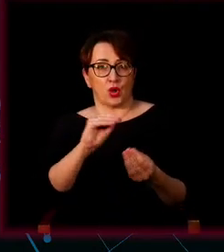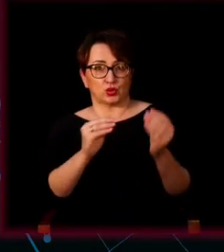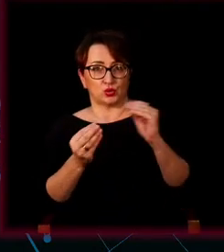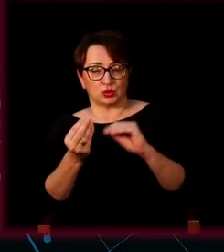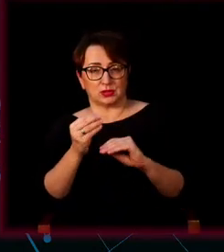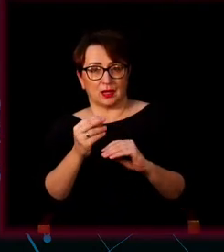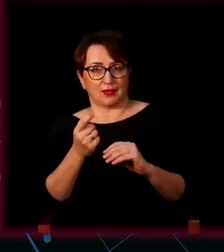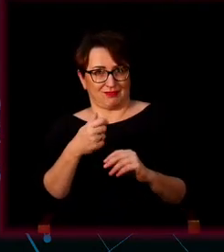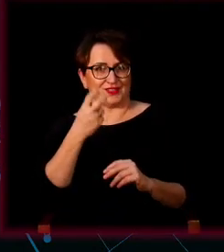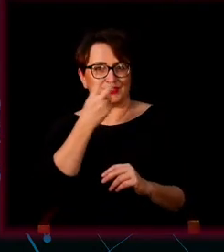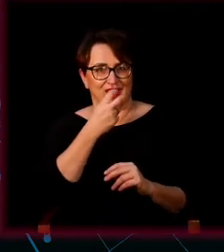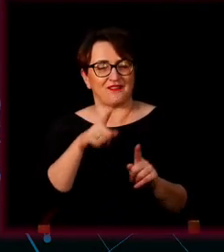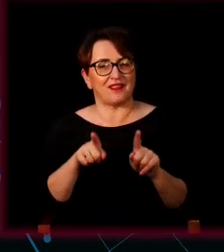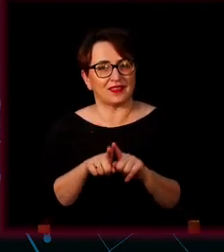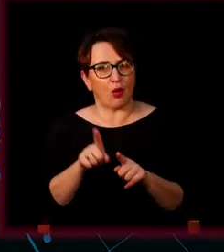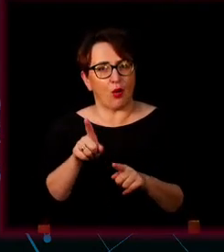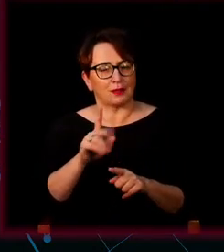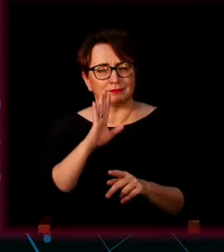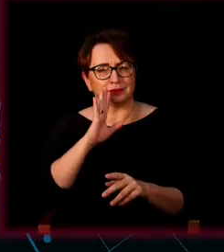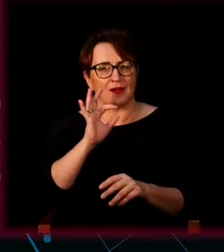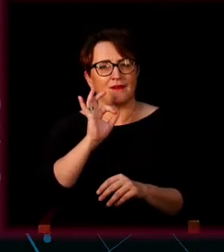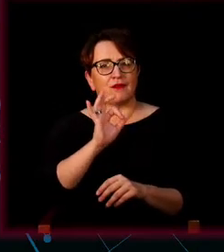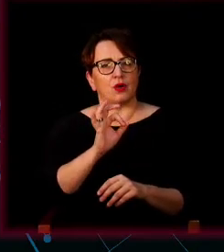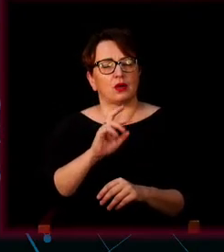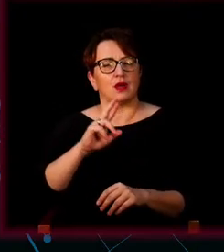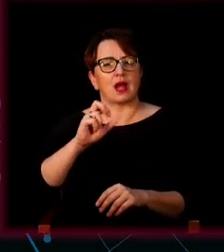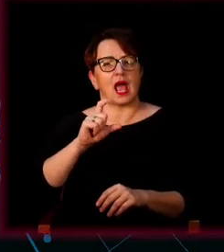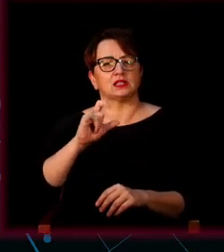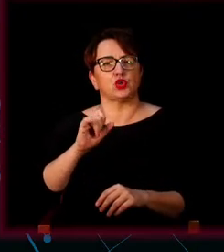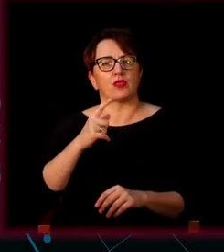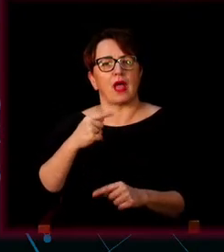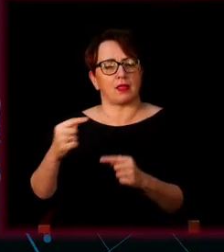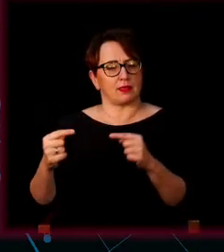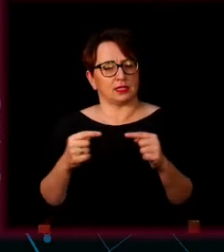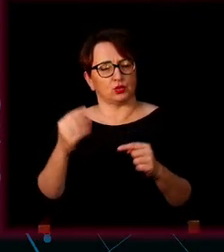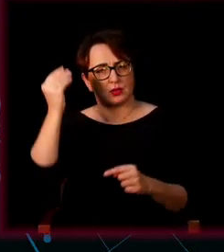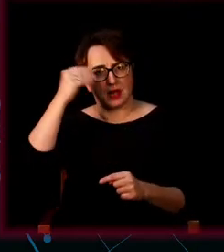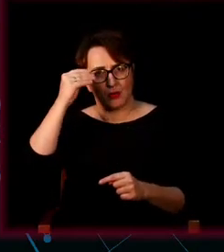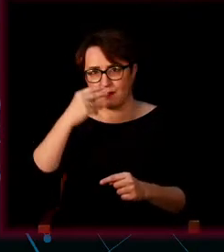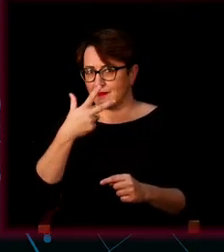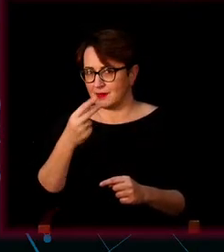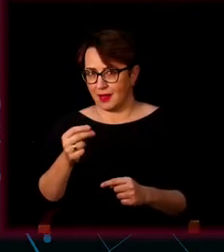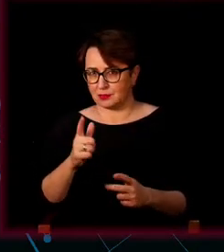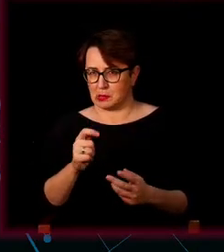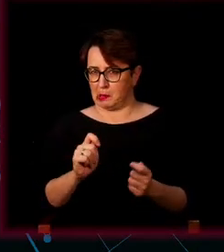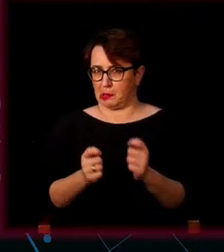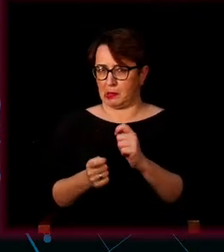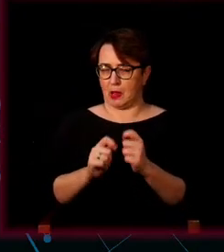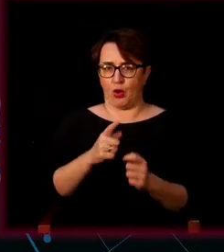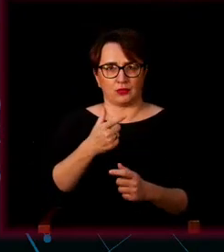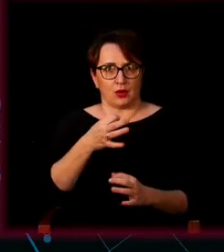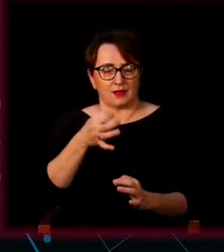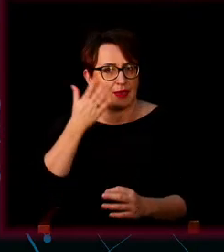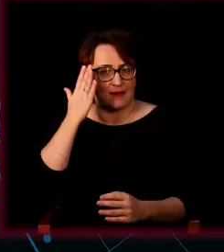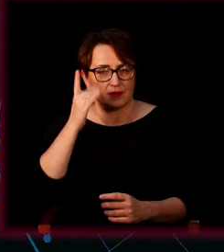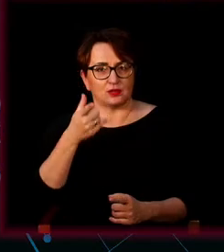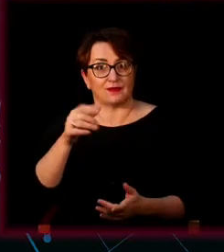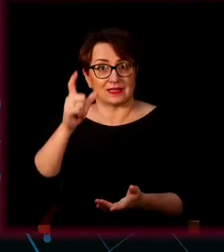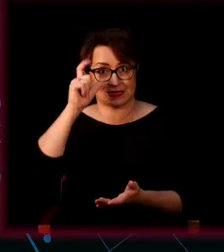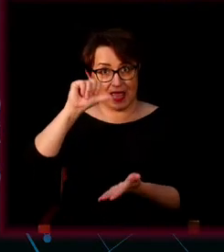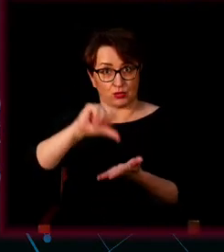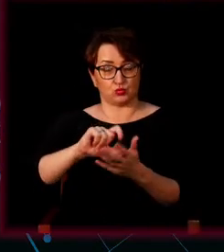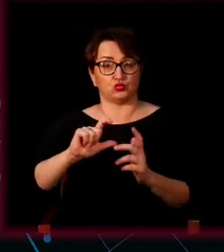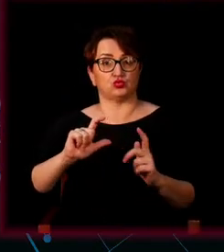pod tym względem też jest ciekawa, że ona podważa ten taki racjonalny właśnie dyskurs naukowy i stawia znowu w